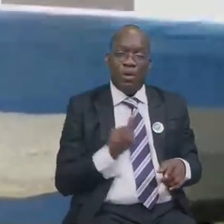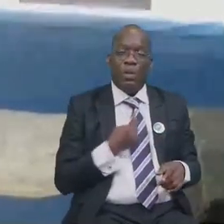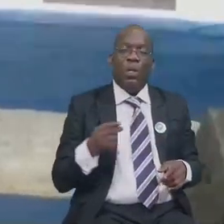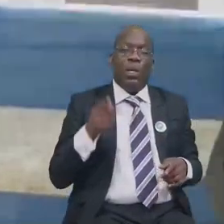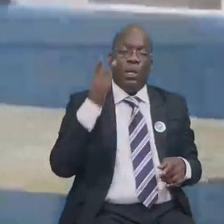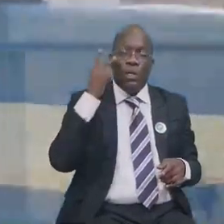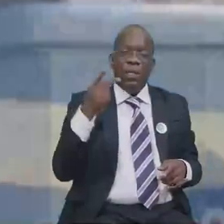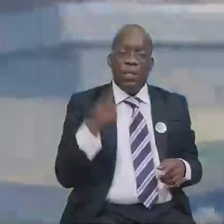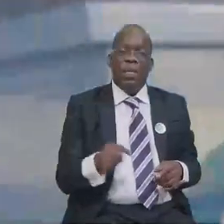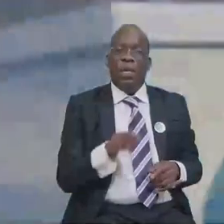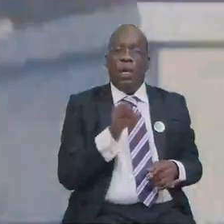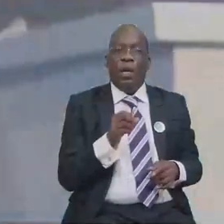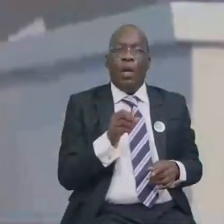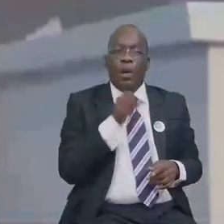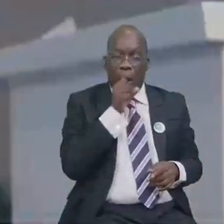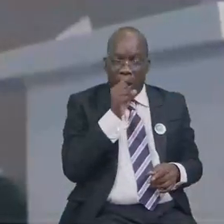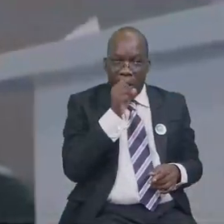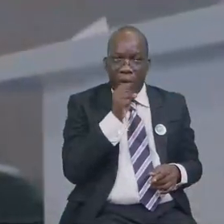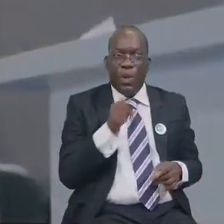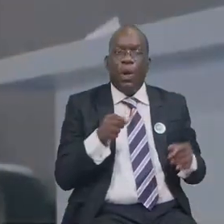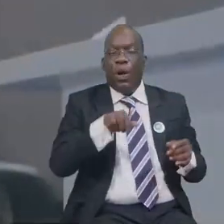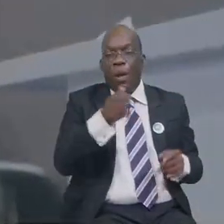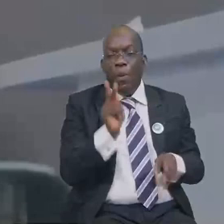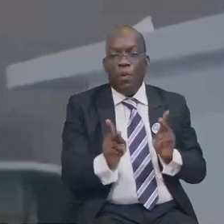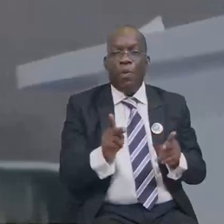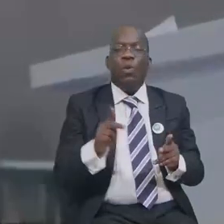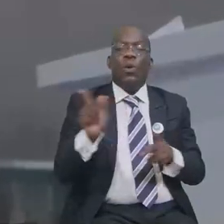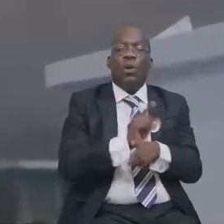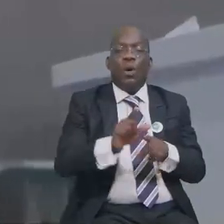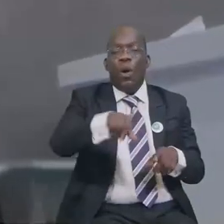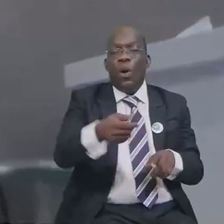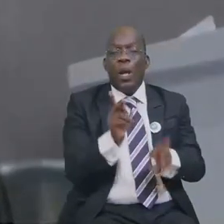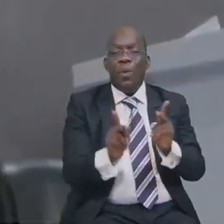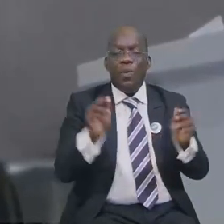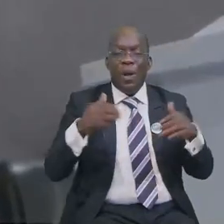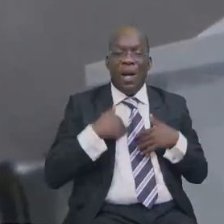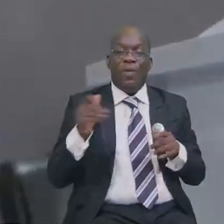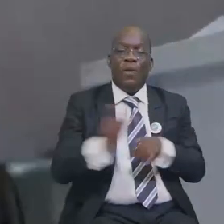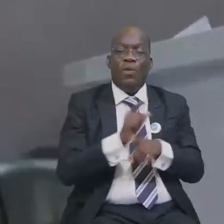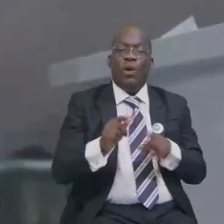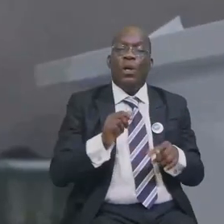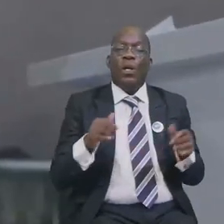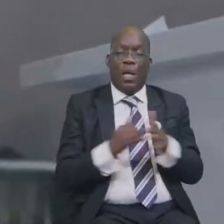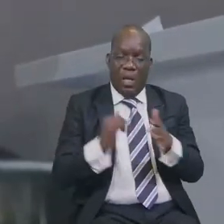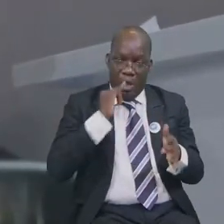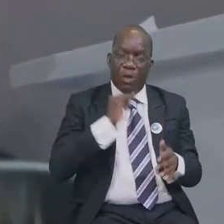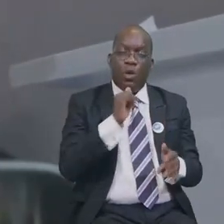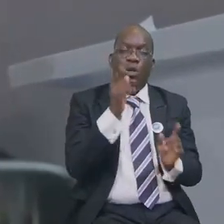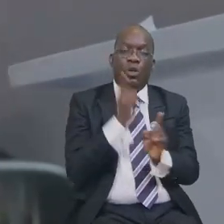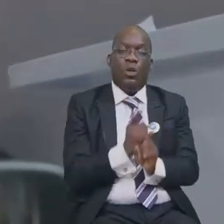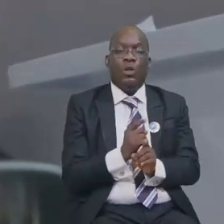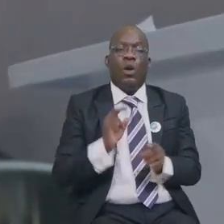édifice. Regardez les micros. Et beaucoup ont travaillé. D'autres ont déjà travaillé. Ce n'est pas nous maintenant. Mais le Seigneur